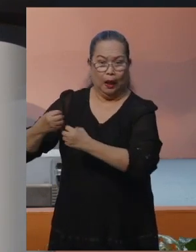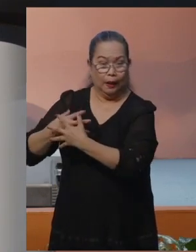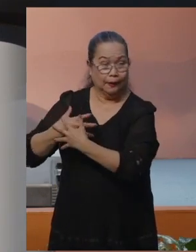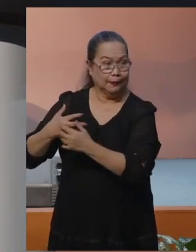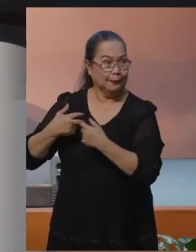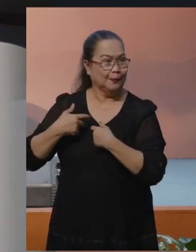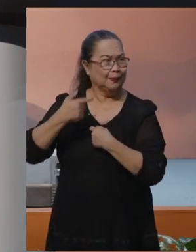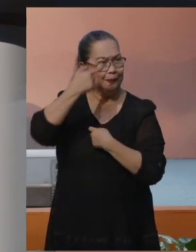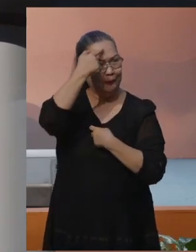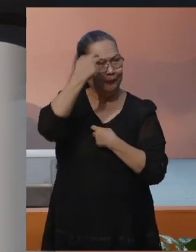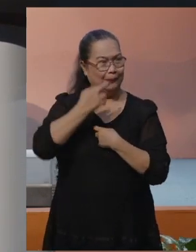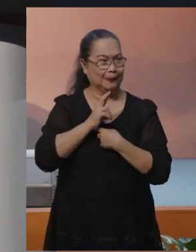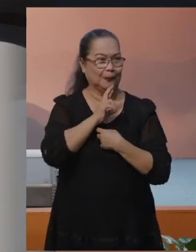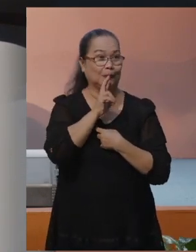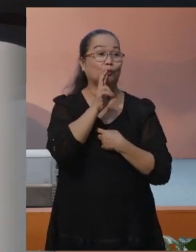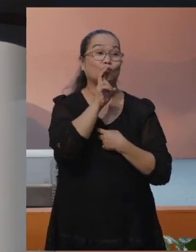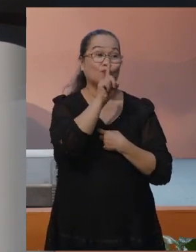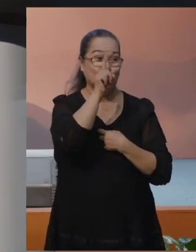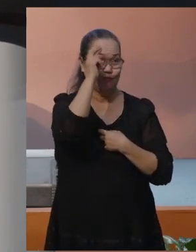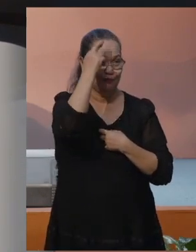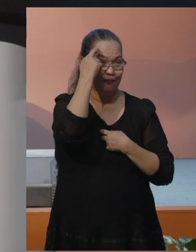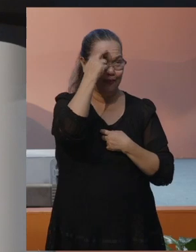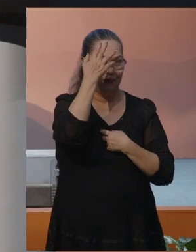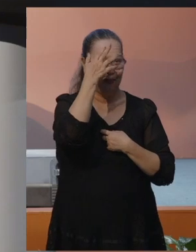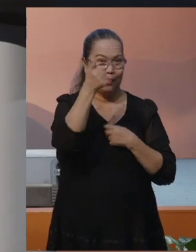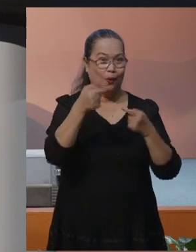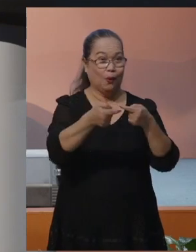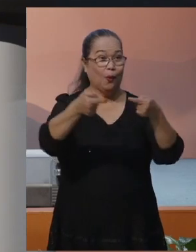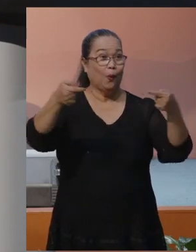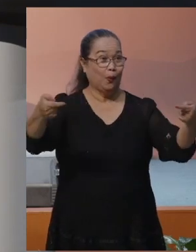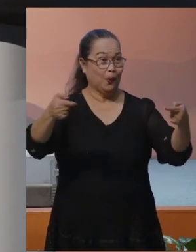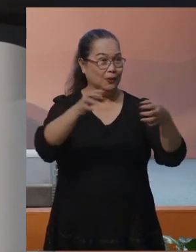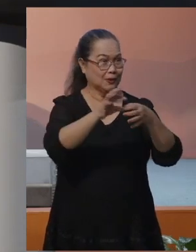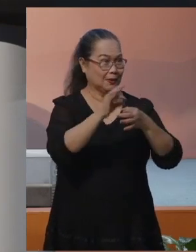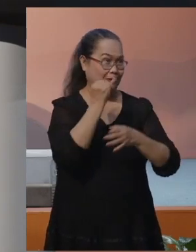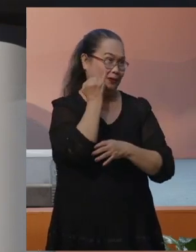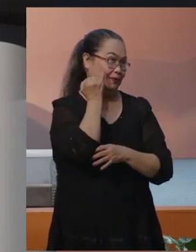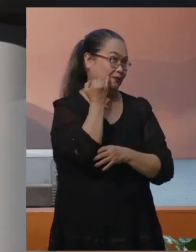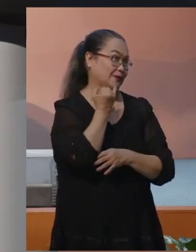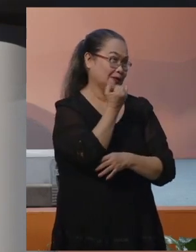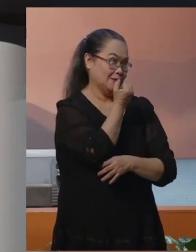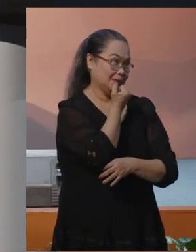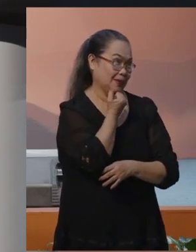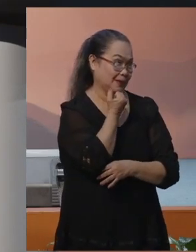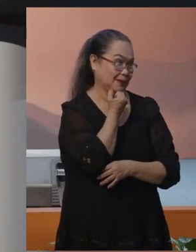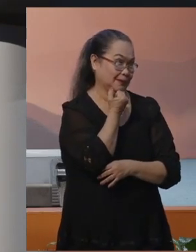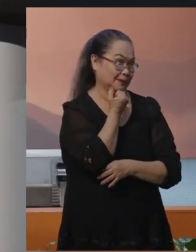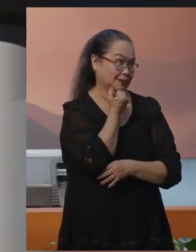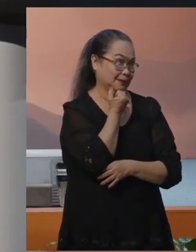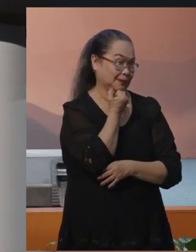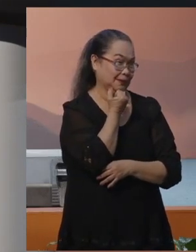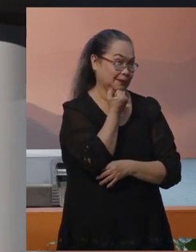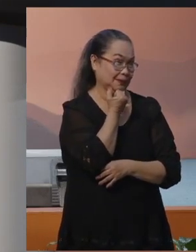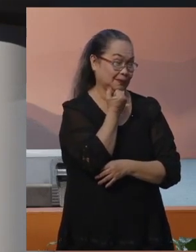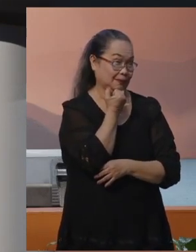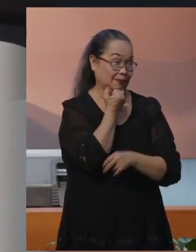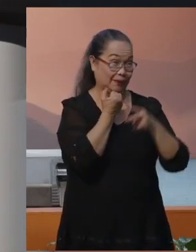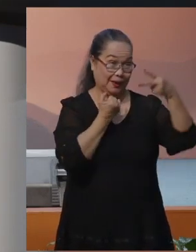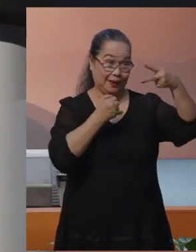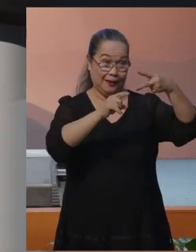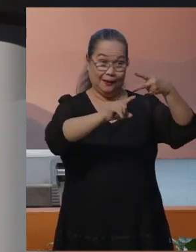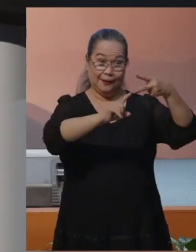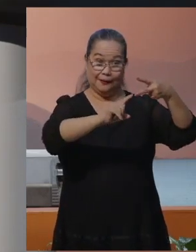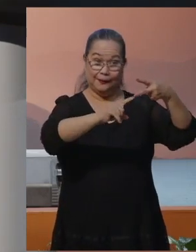May dahilan talagang matakot ang lahat ng kalaban ng mga hinirang ng Diyos. Pangalawa,